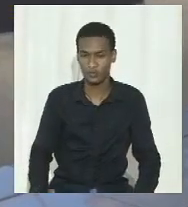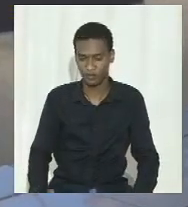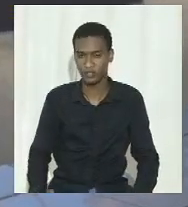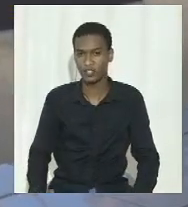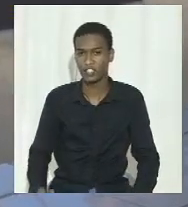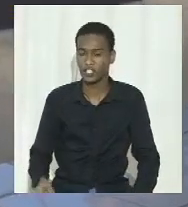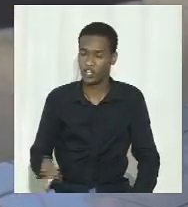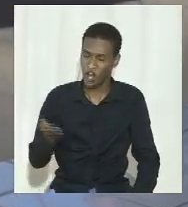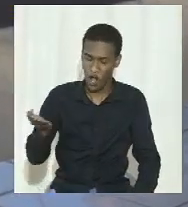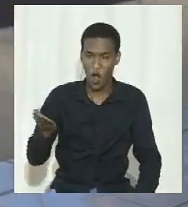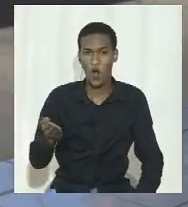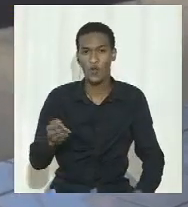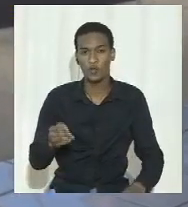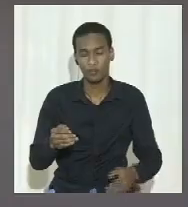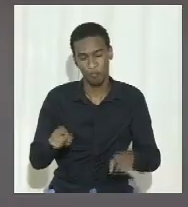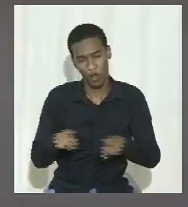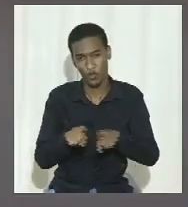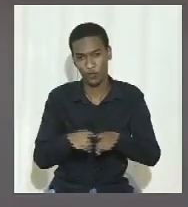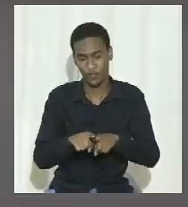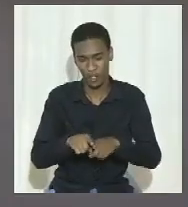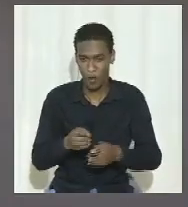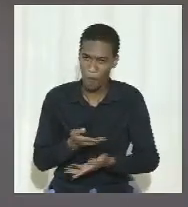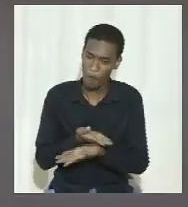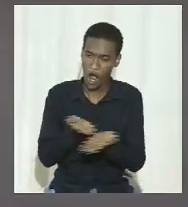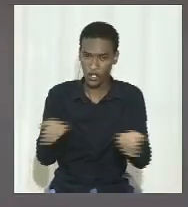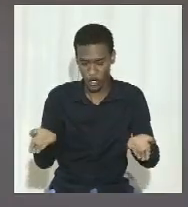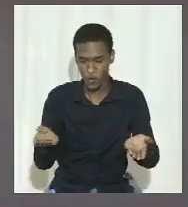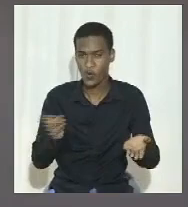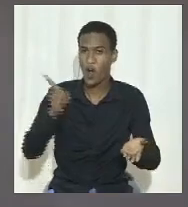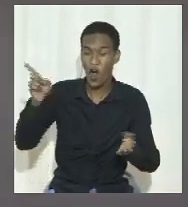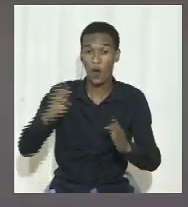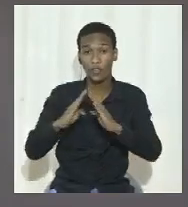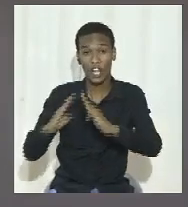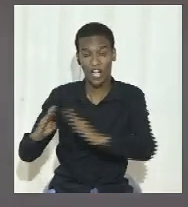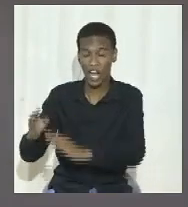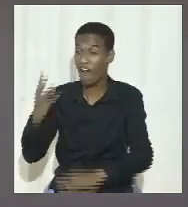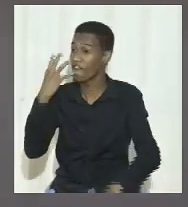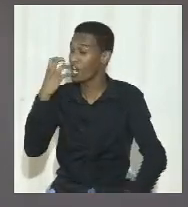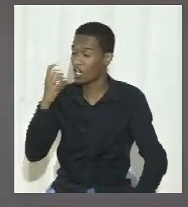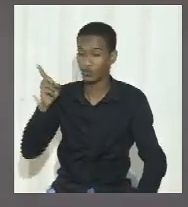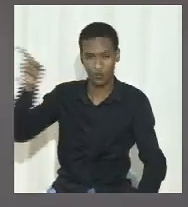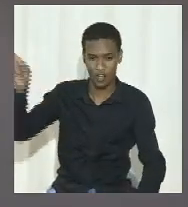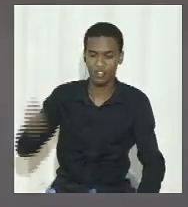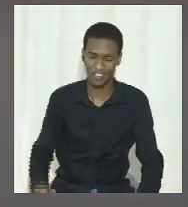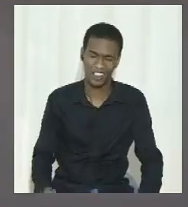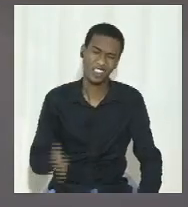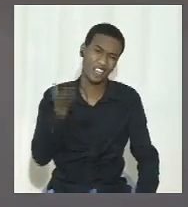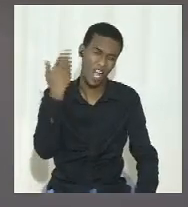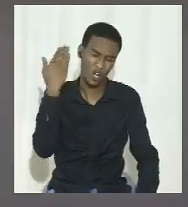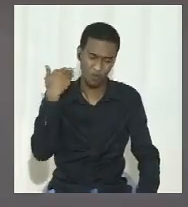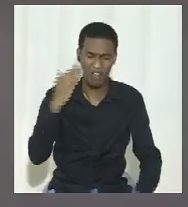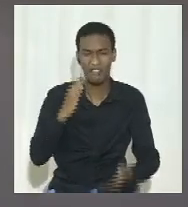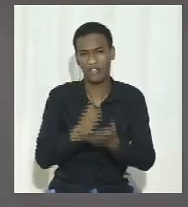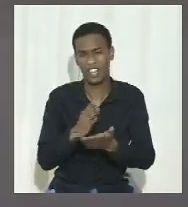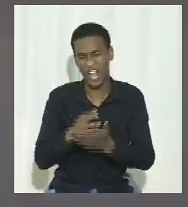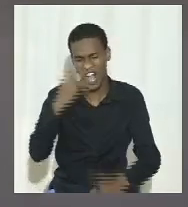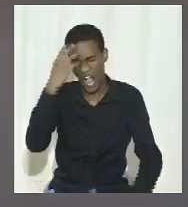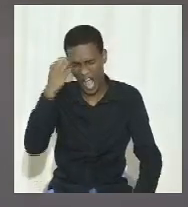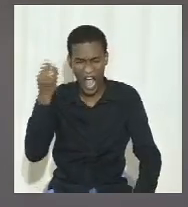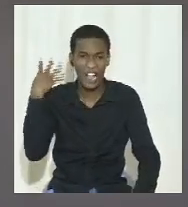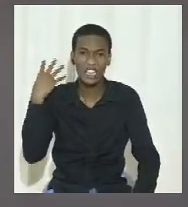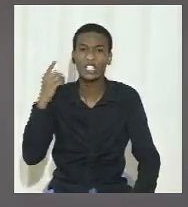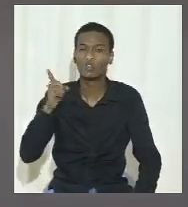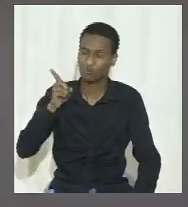fotodrafitrasa mampisongadina antia fianaratsoa ity. Hatramin'izay hatramin'izay dia adiny lava